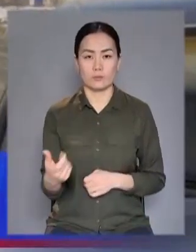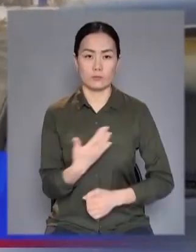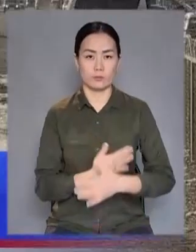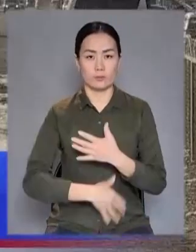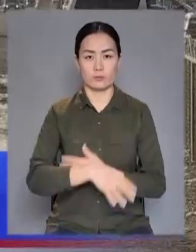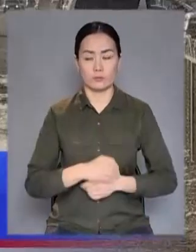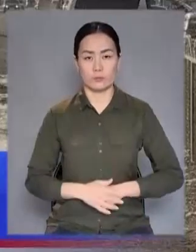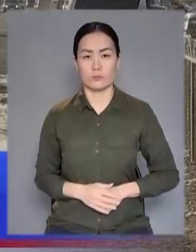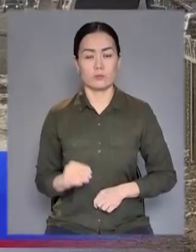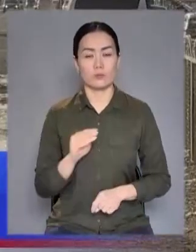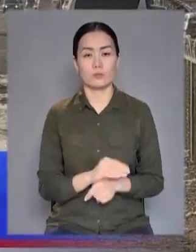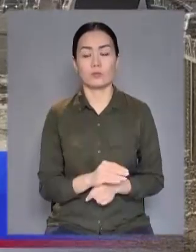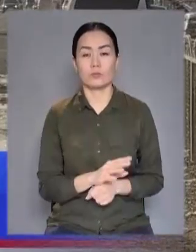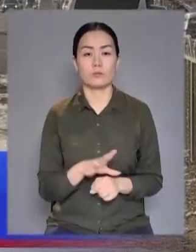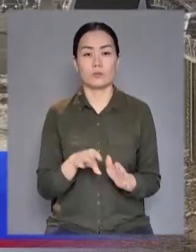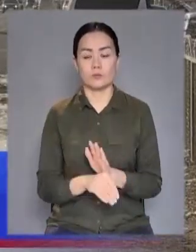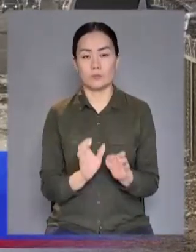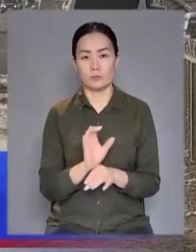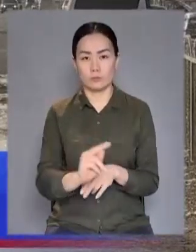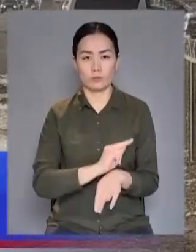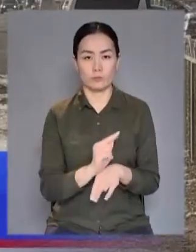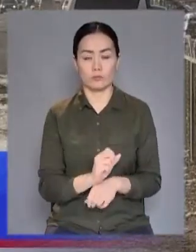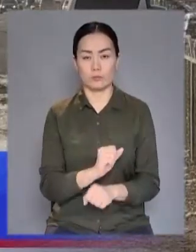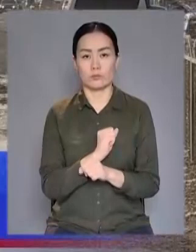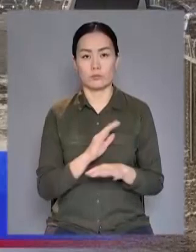с инвалидностью, в том числе часть из них направить на